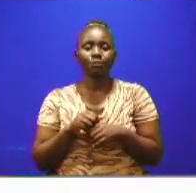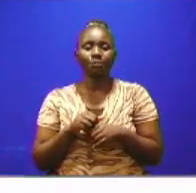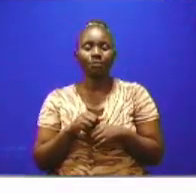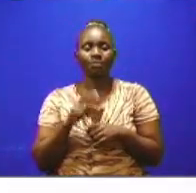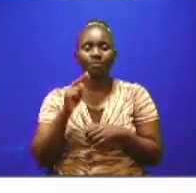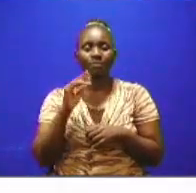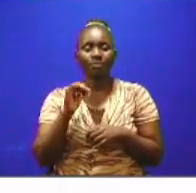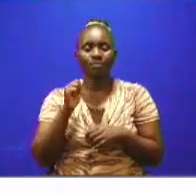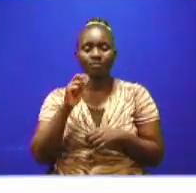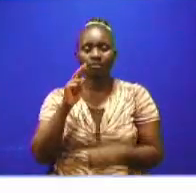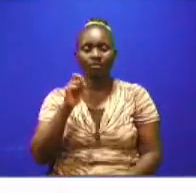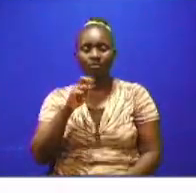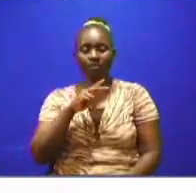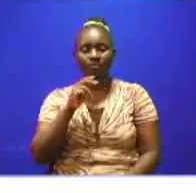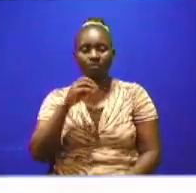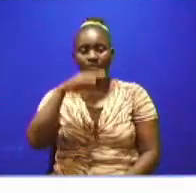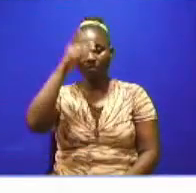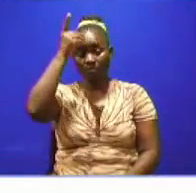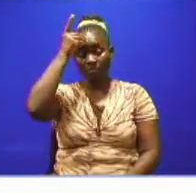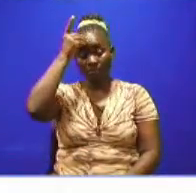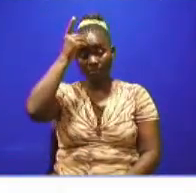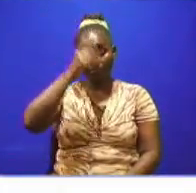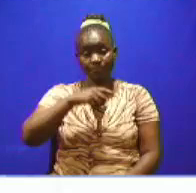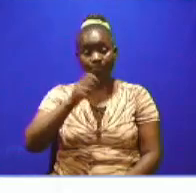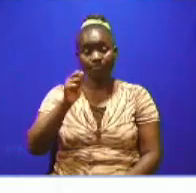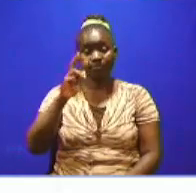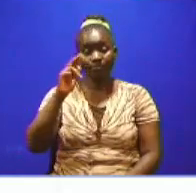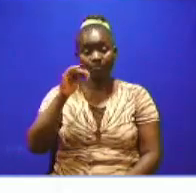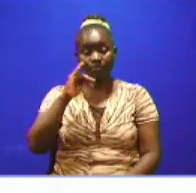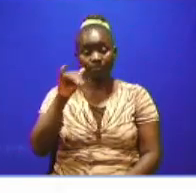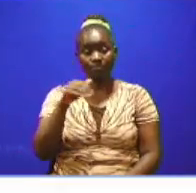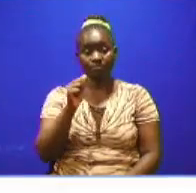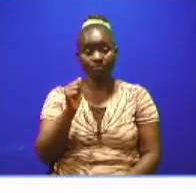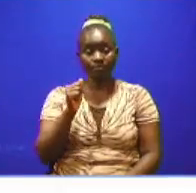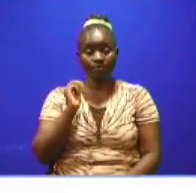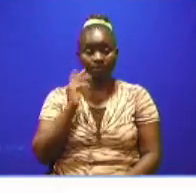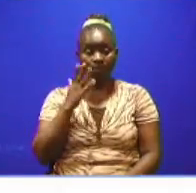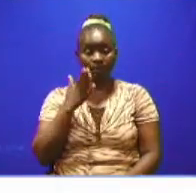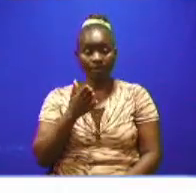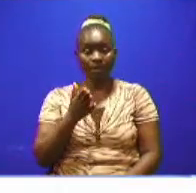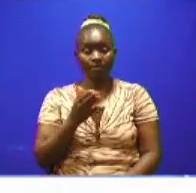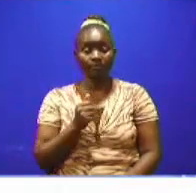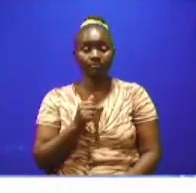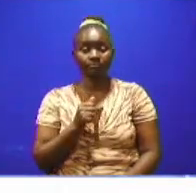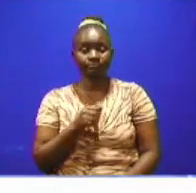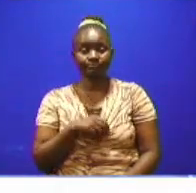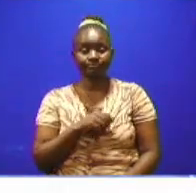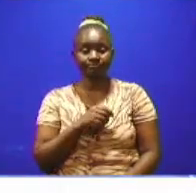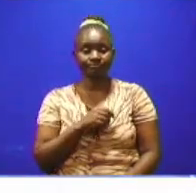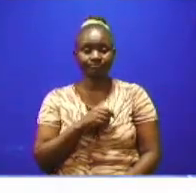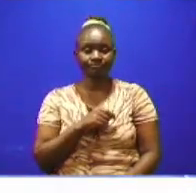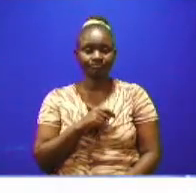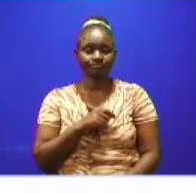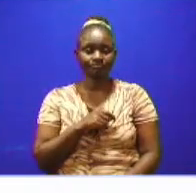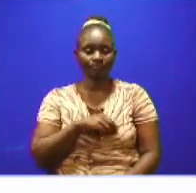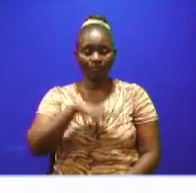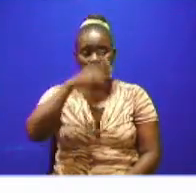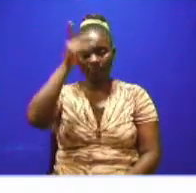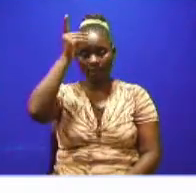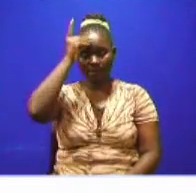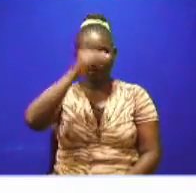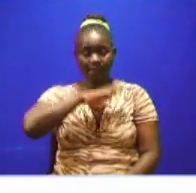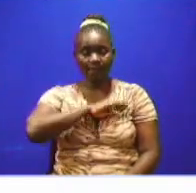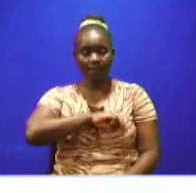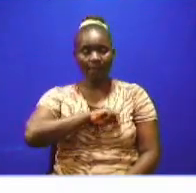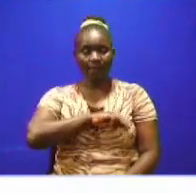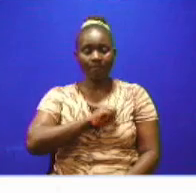kuroiga ase village ya Taracha niko turega igabu na inga Diaspora to Village Health Mission.